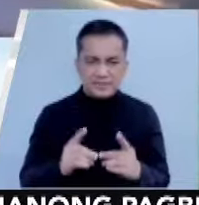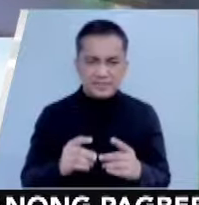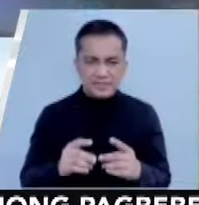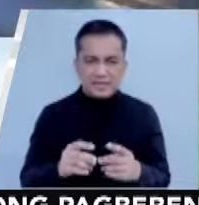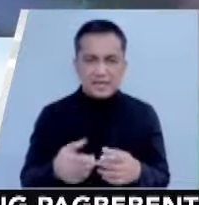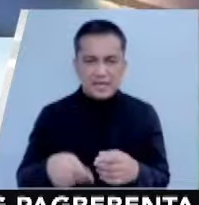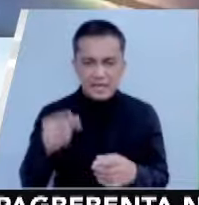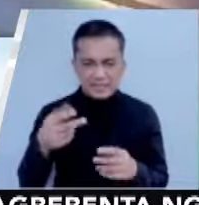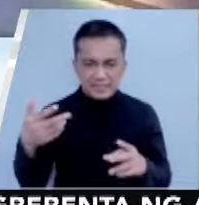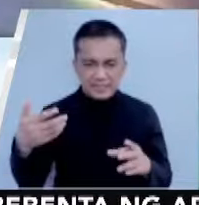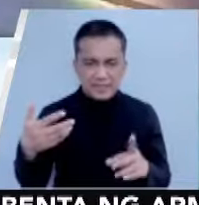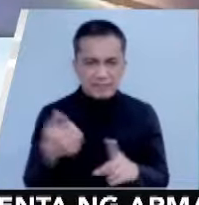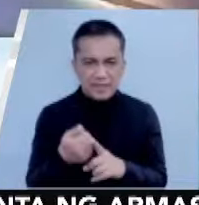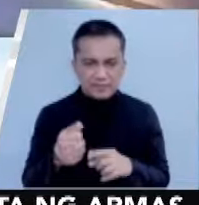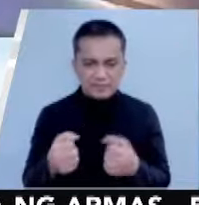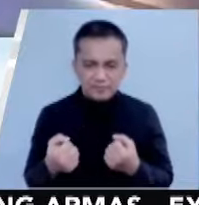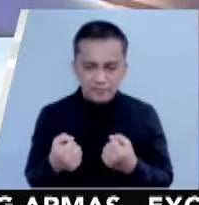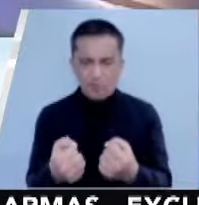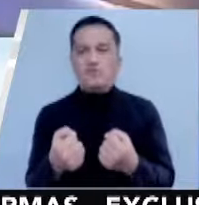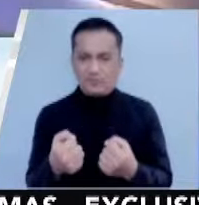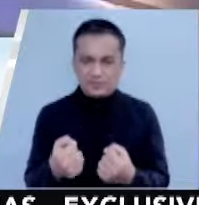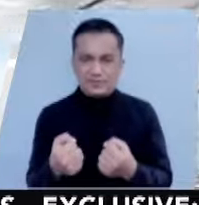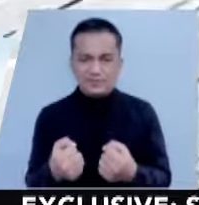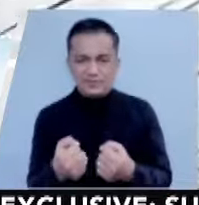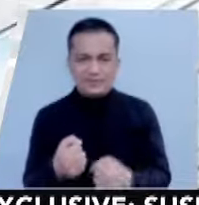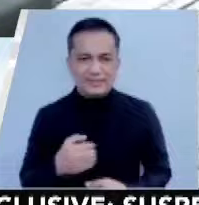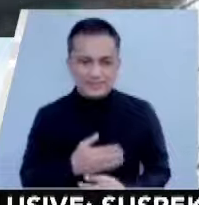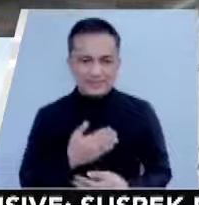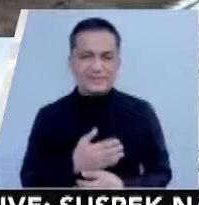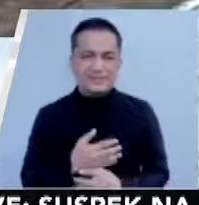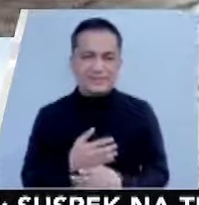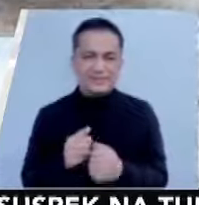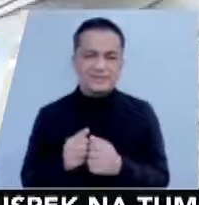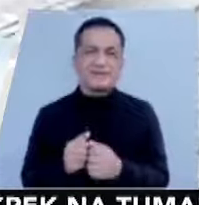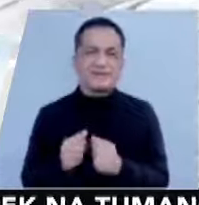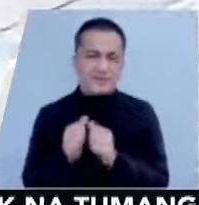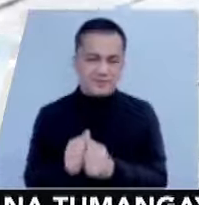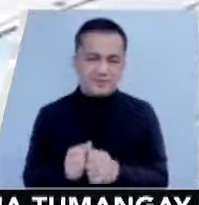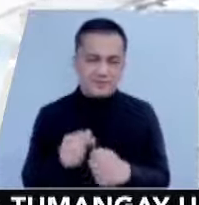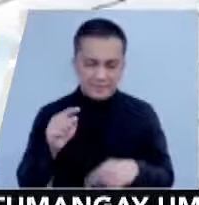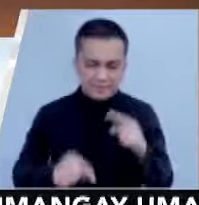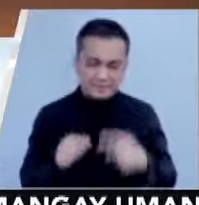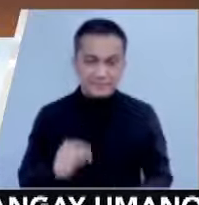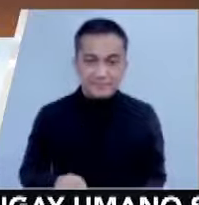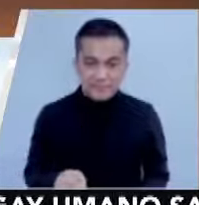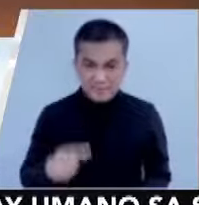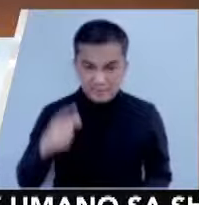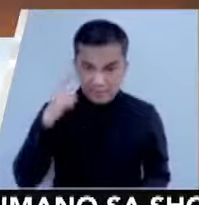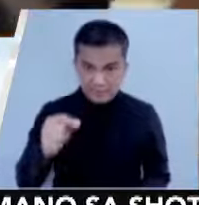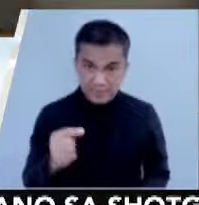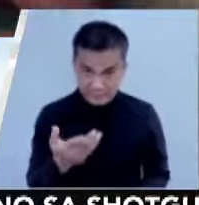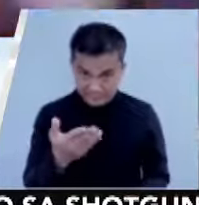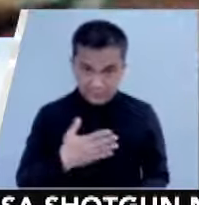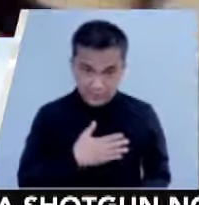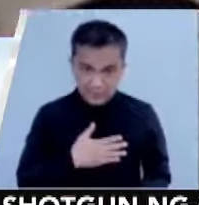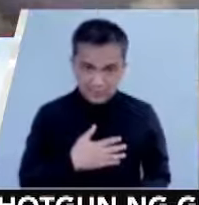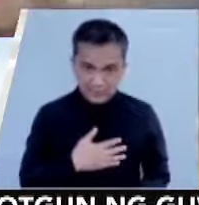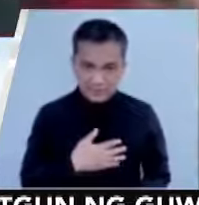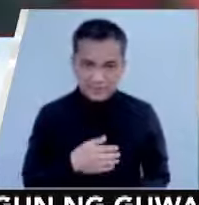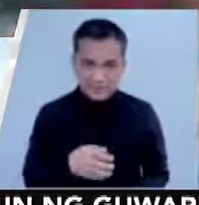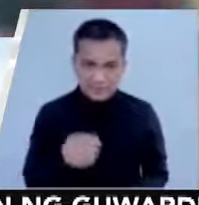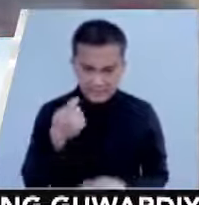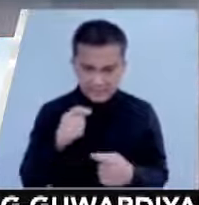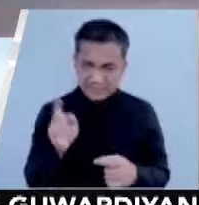mae-enjoy ng husto kasama ang mga kaibigan Pero kung mas mabilis ang trip niyo pwedeng subukan ang kanilang